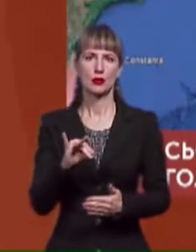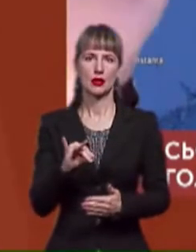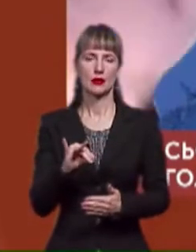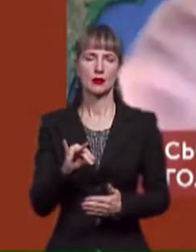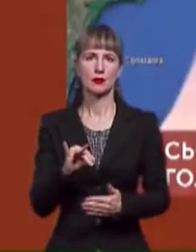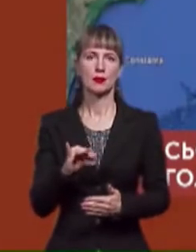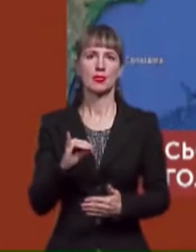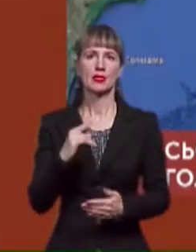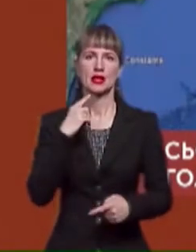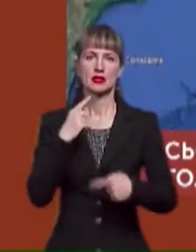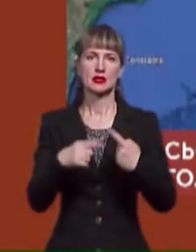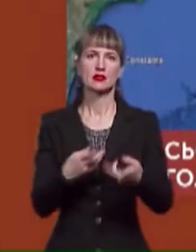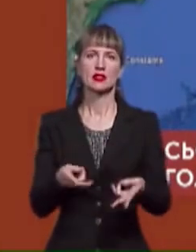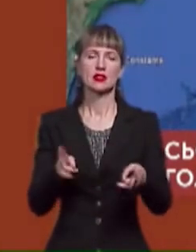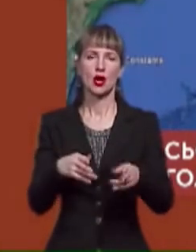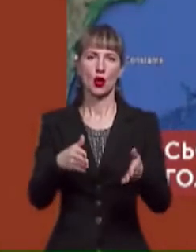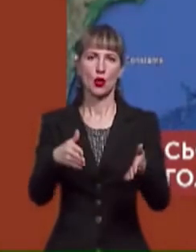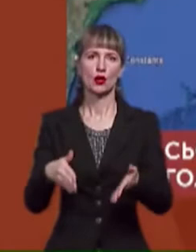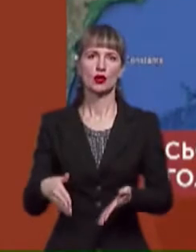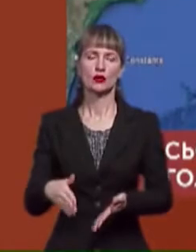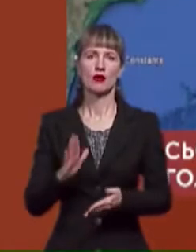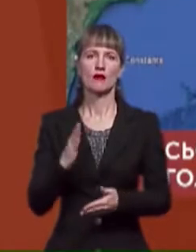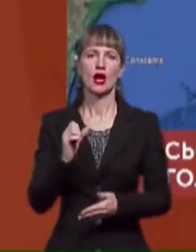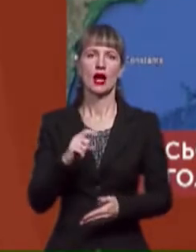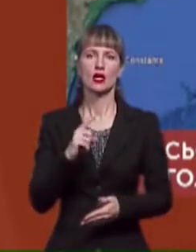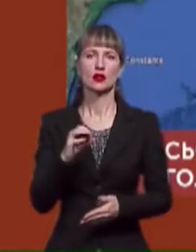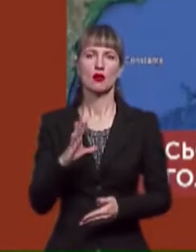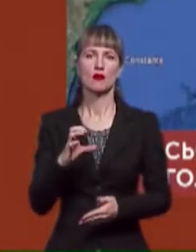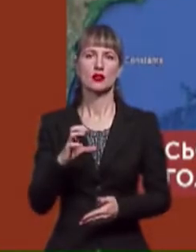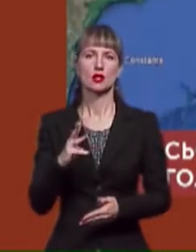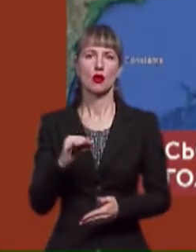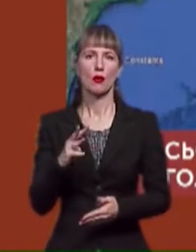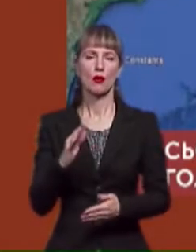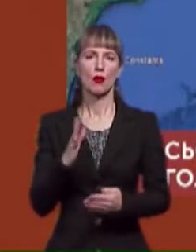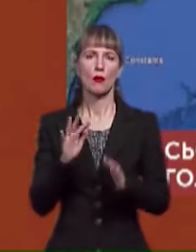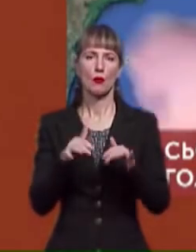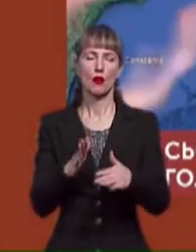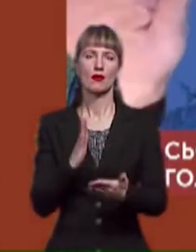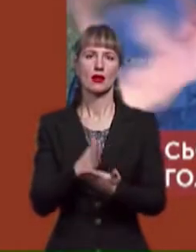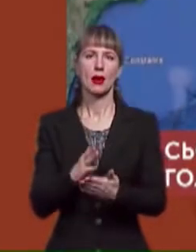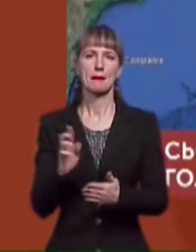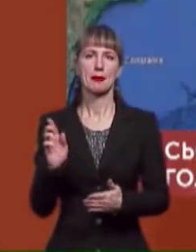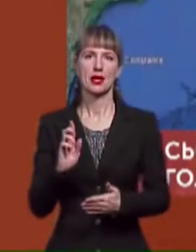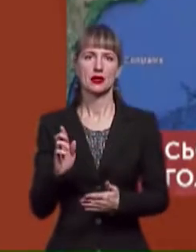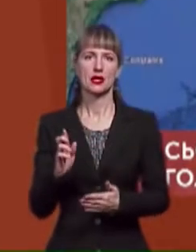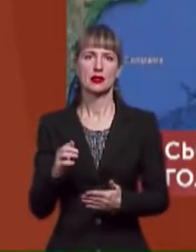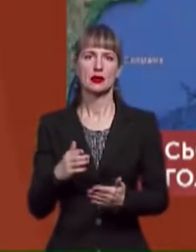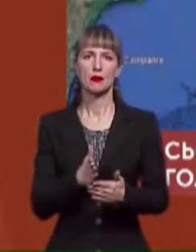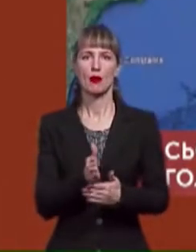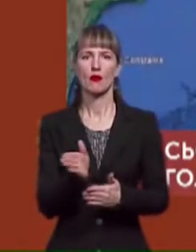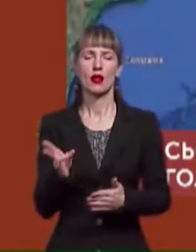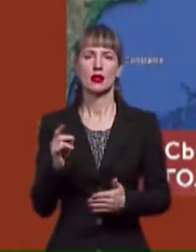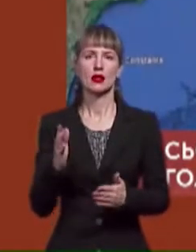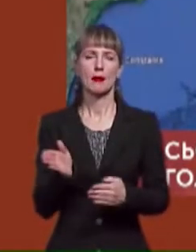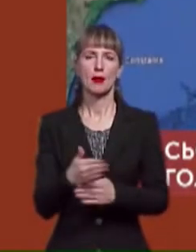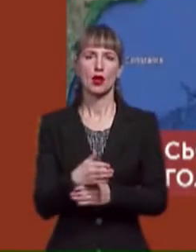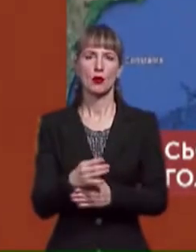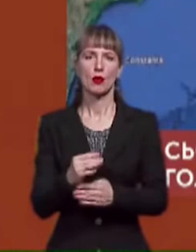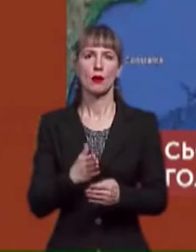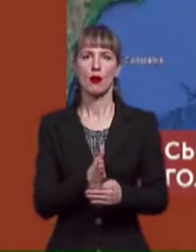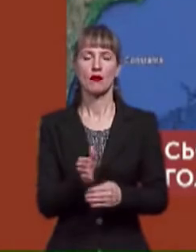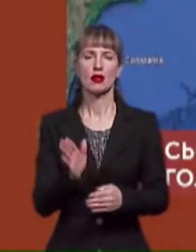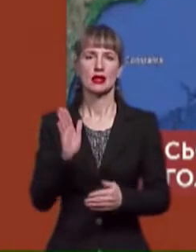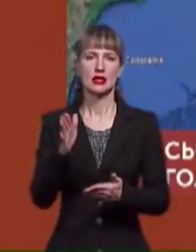Ну, і завжди залишався коридор в Азовському морі в напрямку Бердянська, з поворотом на Маріуполь, з поворотом далі